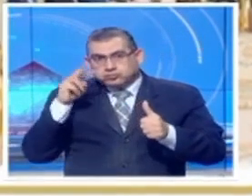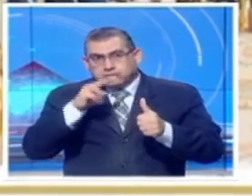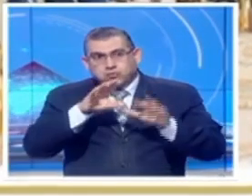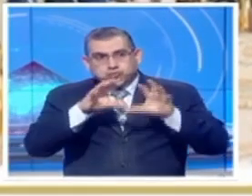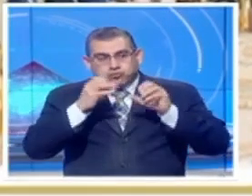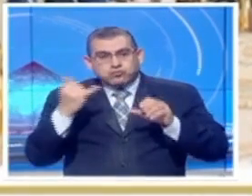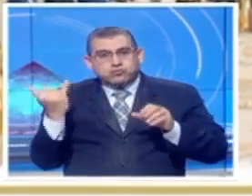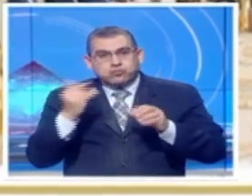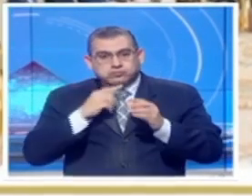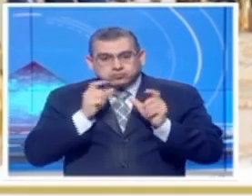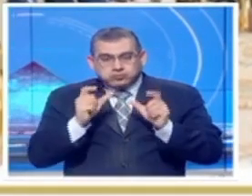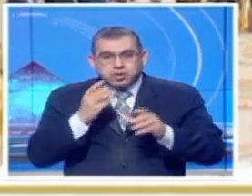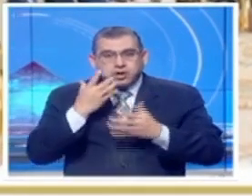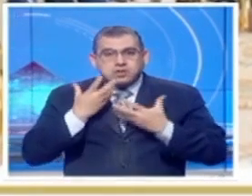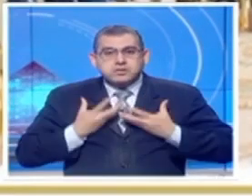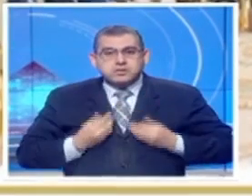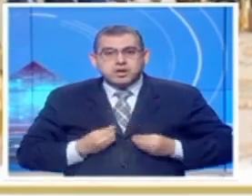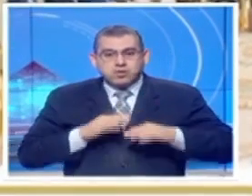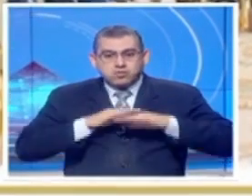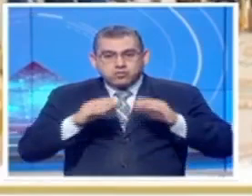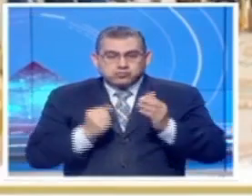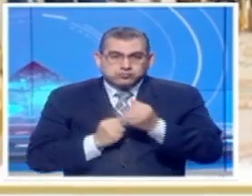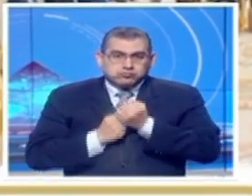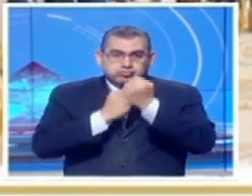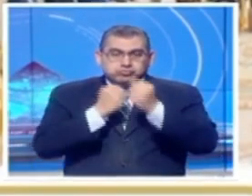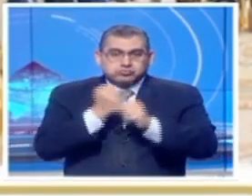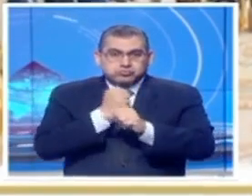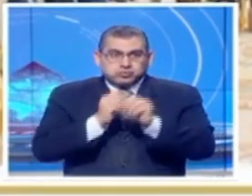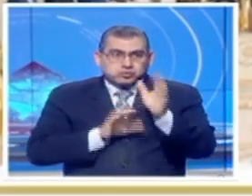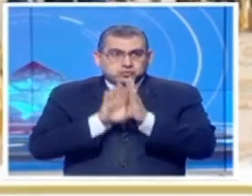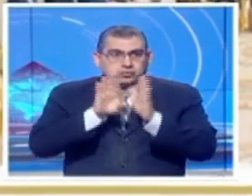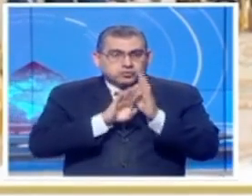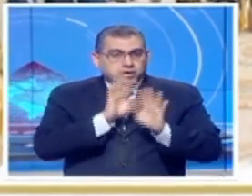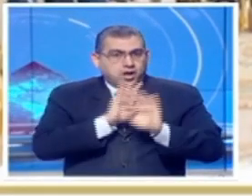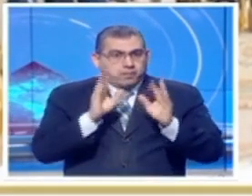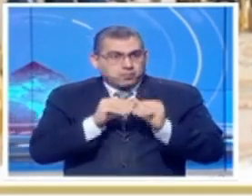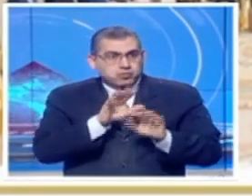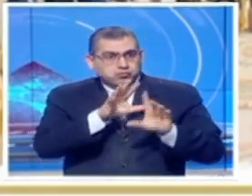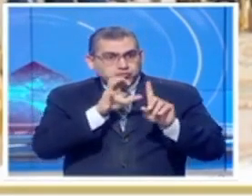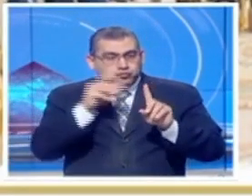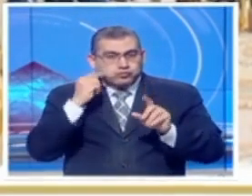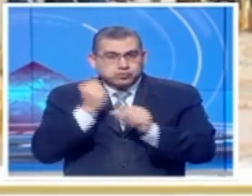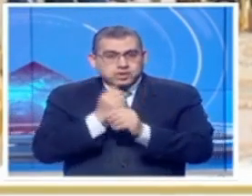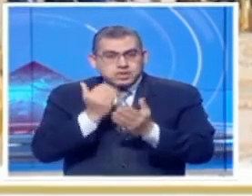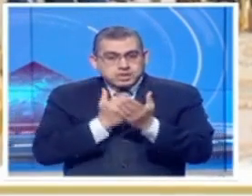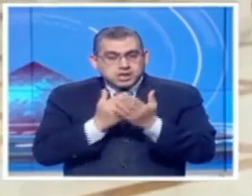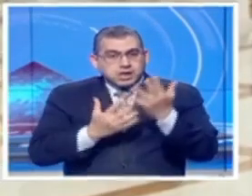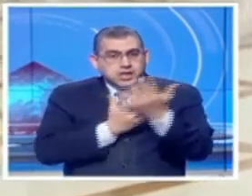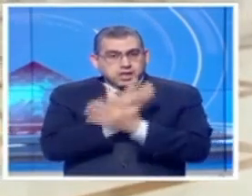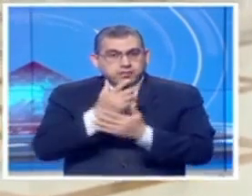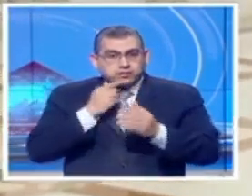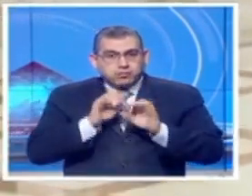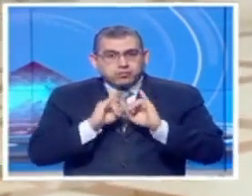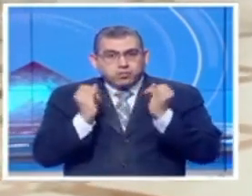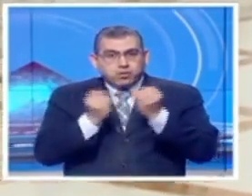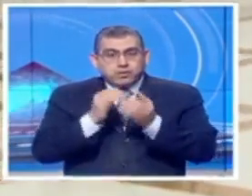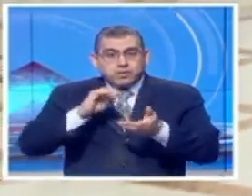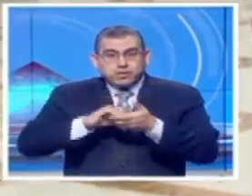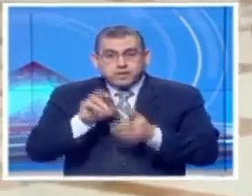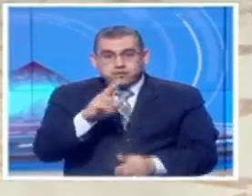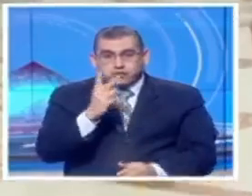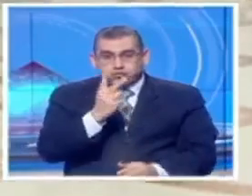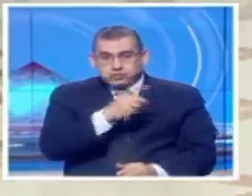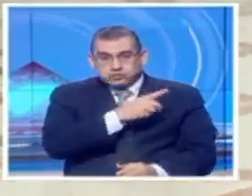في الحفاظ على الاستقرار والنهوض بالأوضاع التنموية والاقتصادية والاجتماعية، حيث اتفق